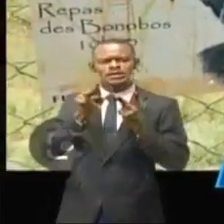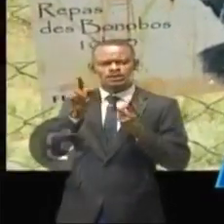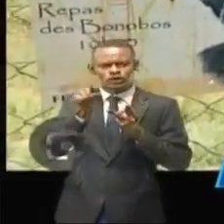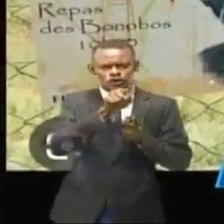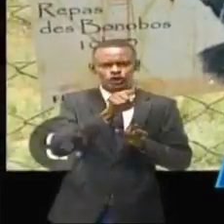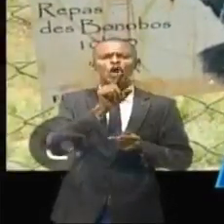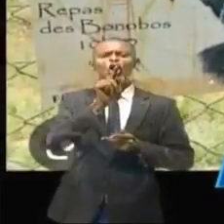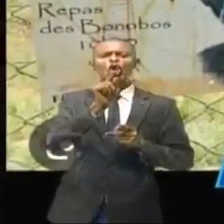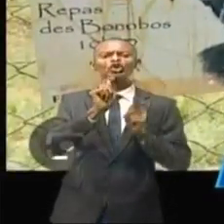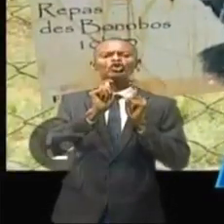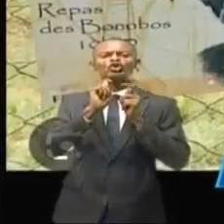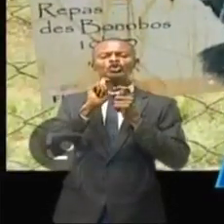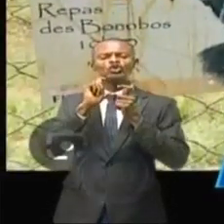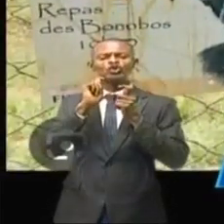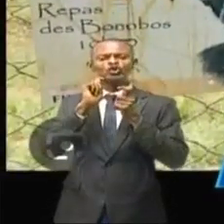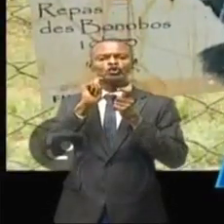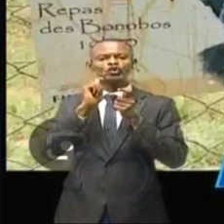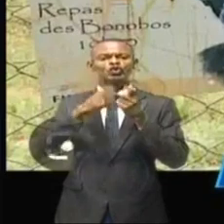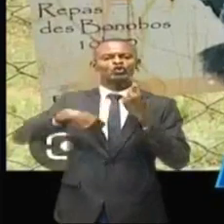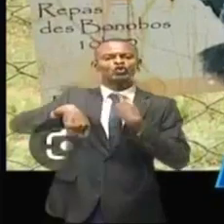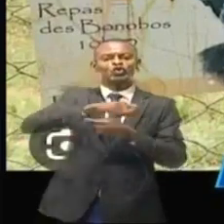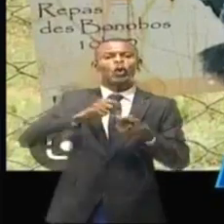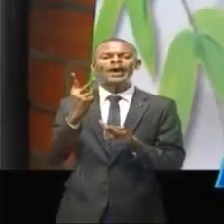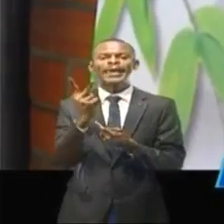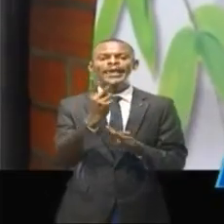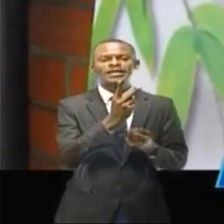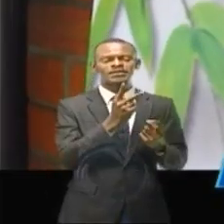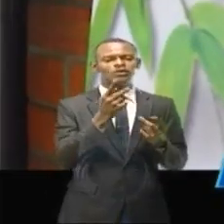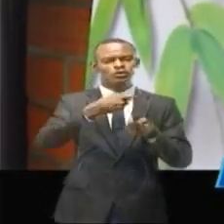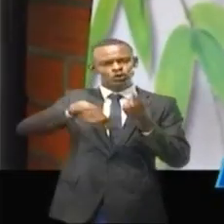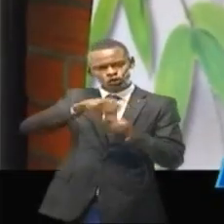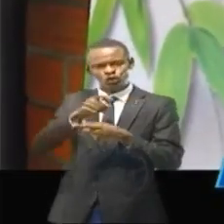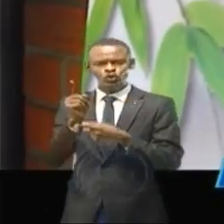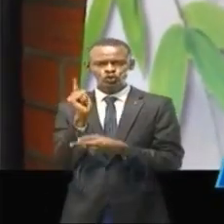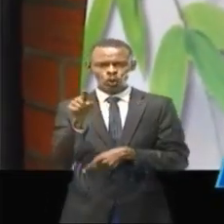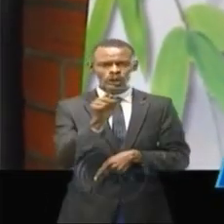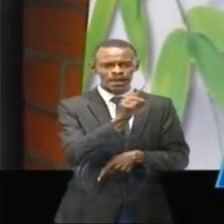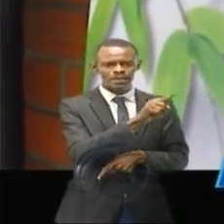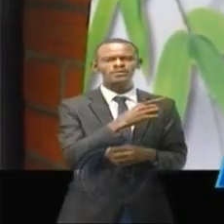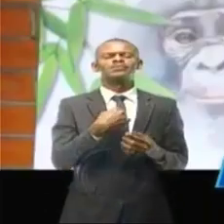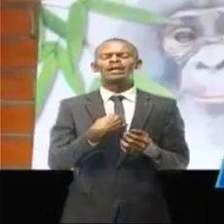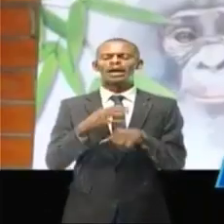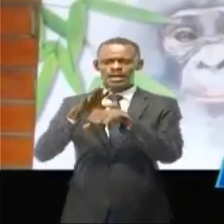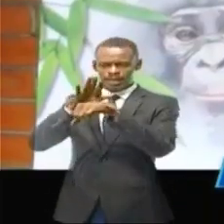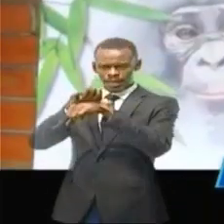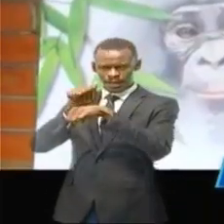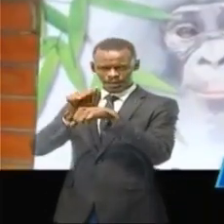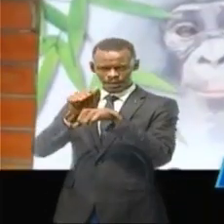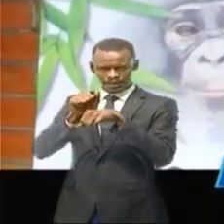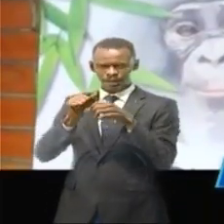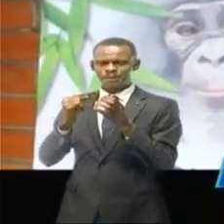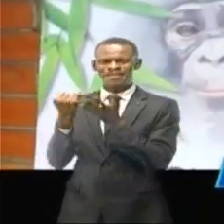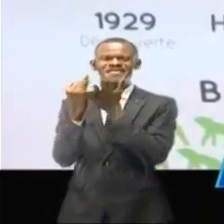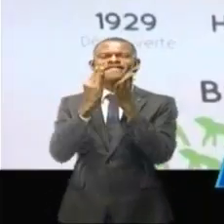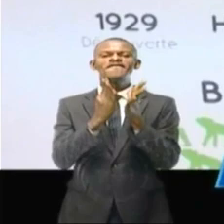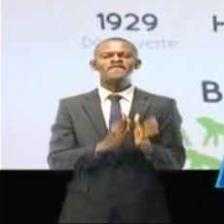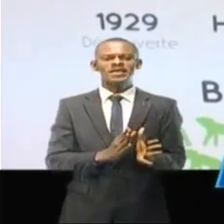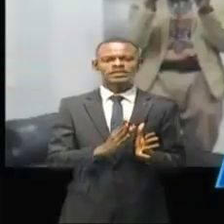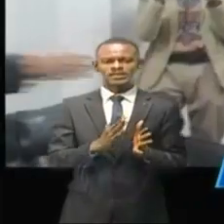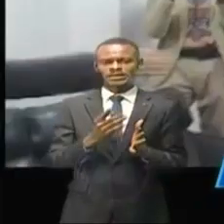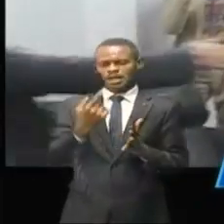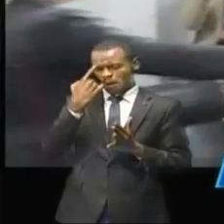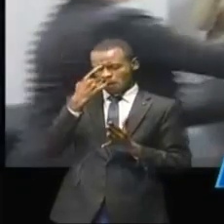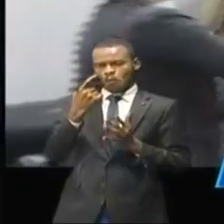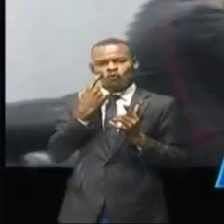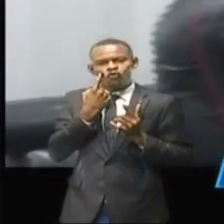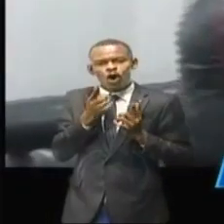étrangers. Objectif, les amener à soutenir les efforts du gouvernement pour la réhabilitation des sites touristiques à travers tout le pays.